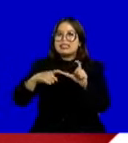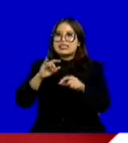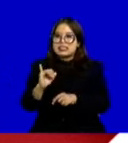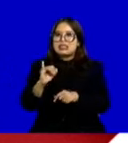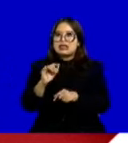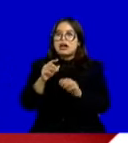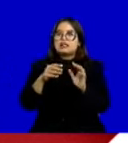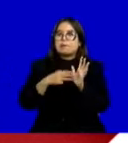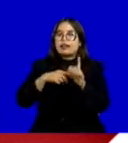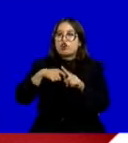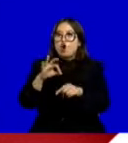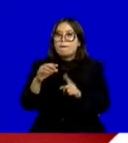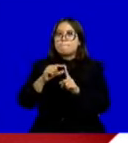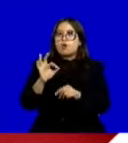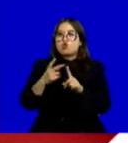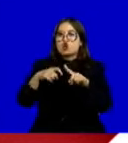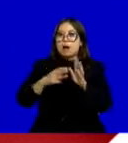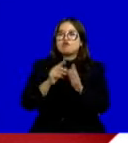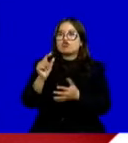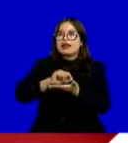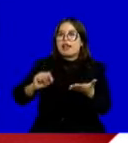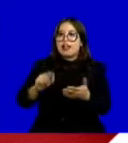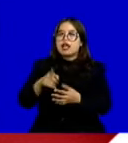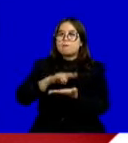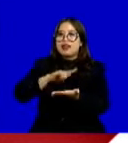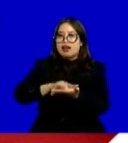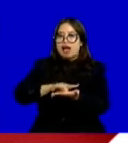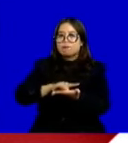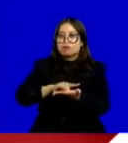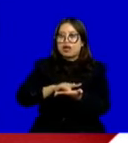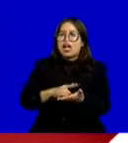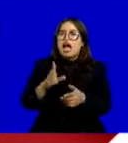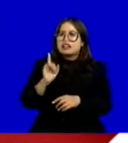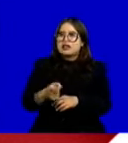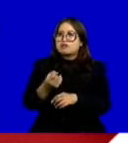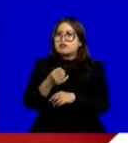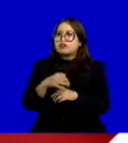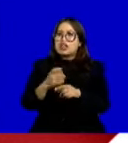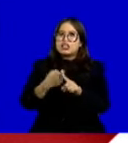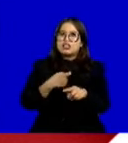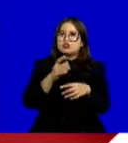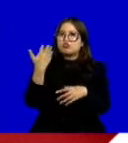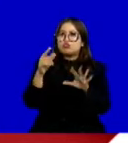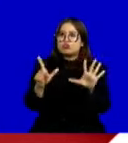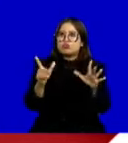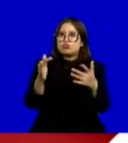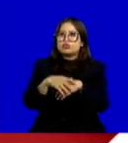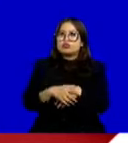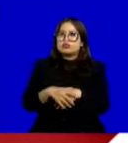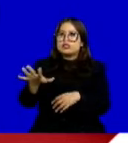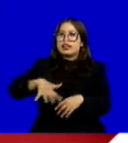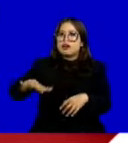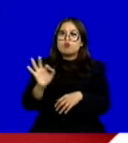bandara di mataraman 13 kabupaten kota dengan 10 juta penduduk tidak punya bandara sama sekali hari ini sudah beroperasi